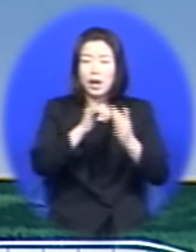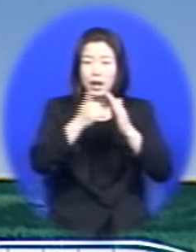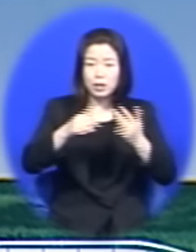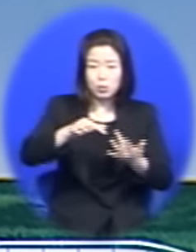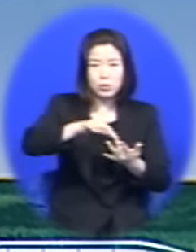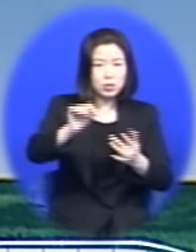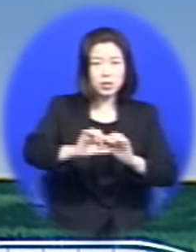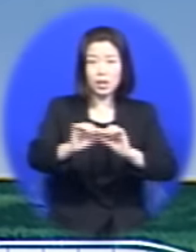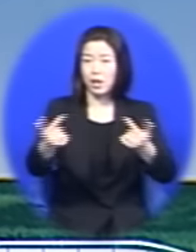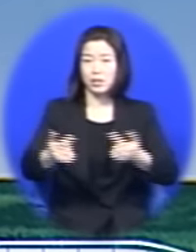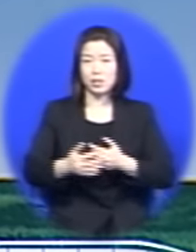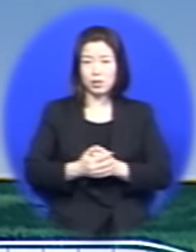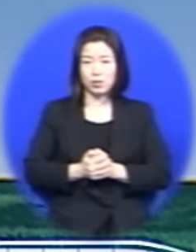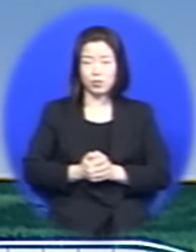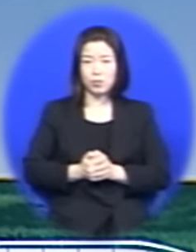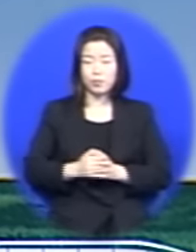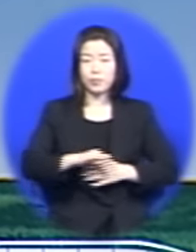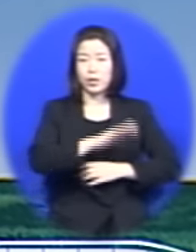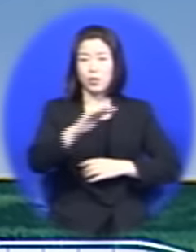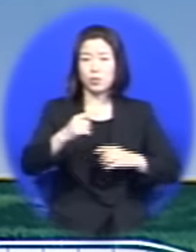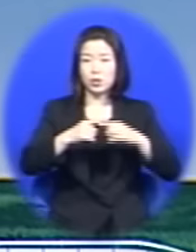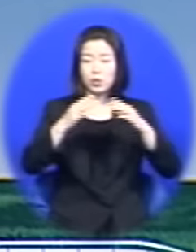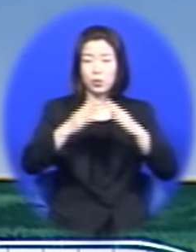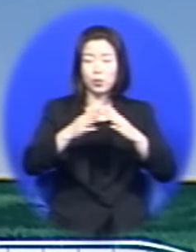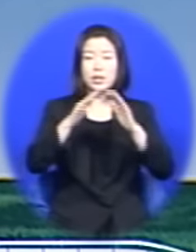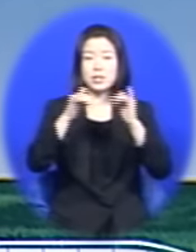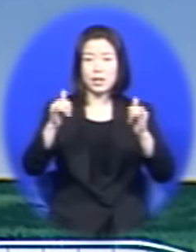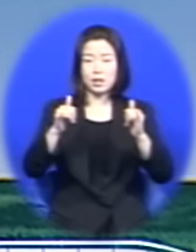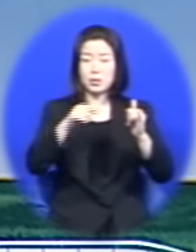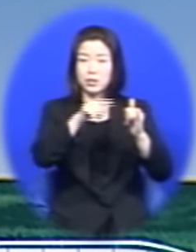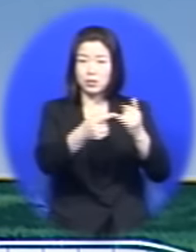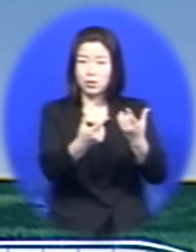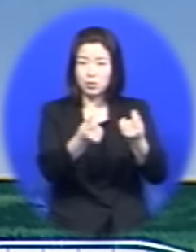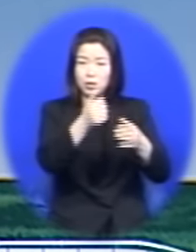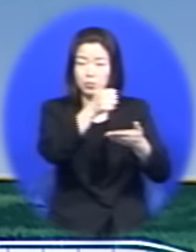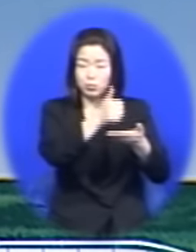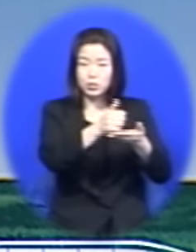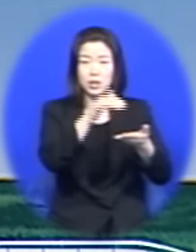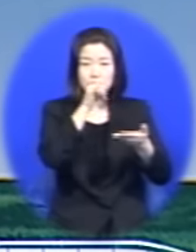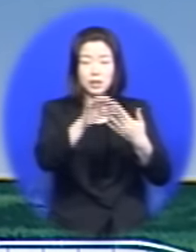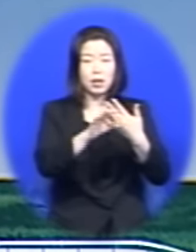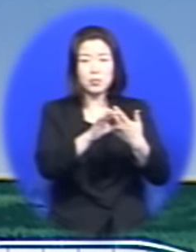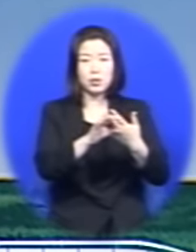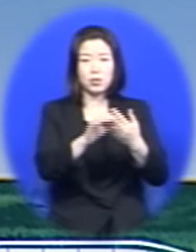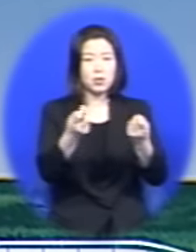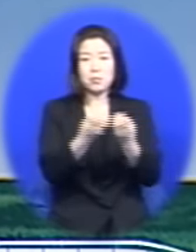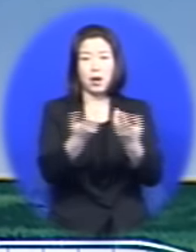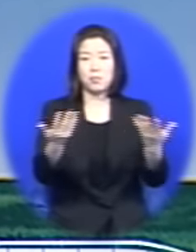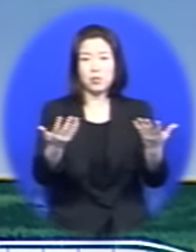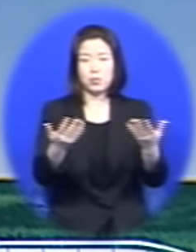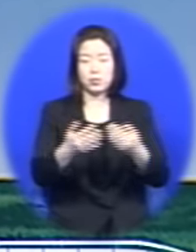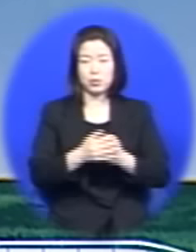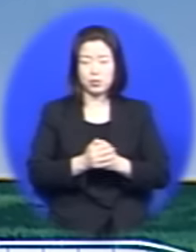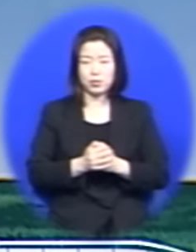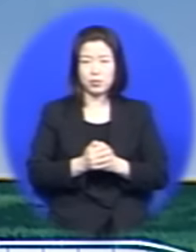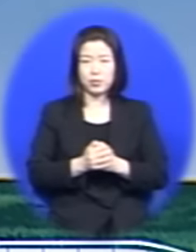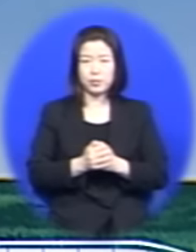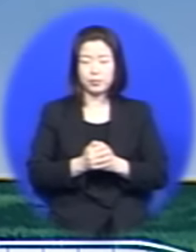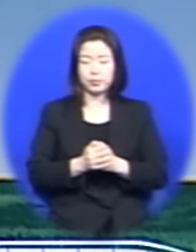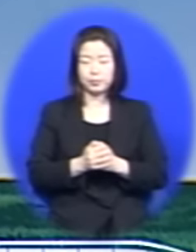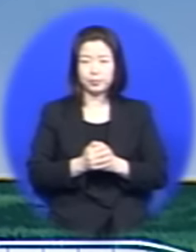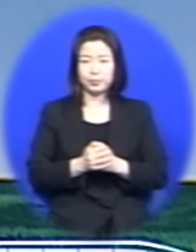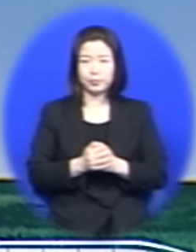아니잖아요. 우리 교회의 교인이 그런 분이 있다면 할 수 없지요. 뭐 그런 분을 붙여드리는 수밖에.